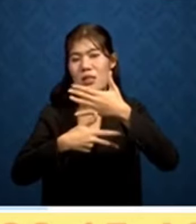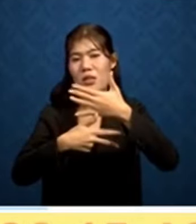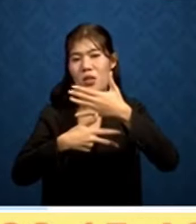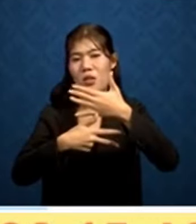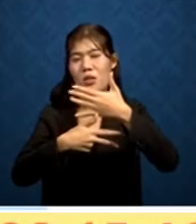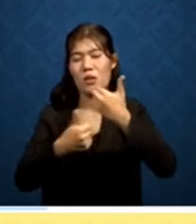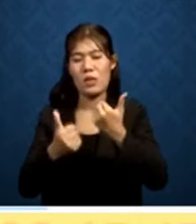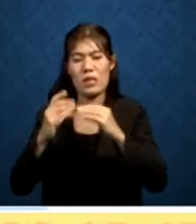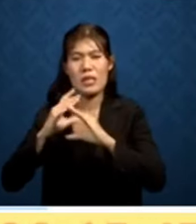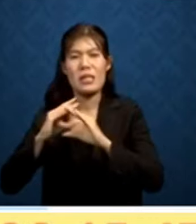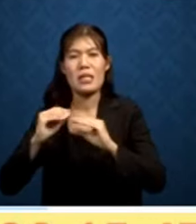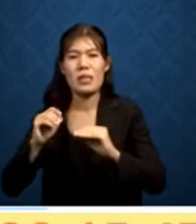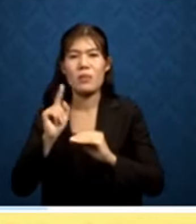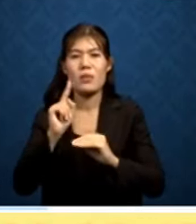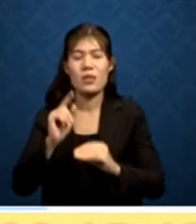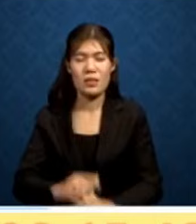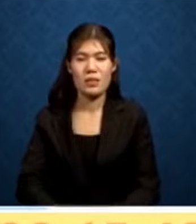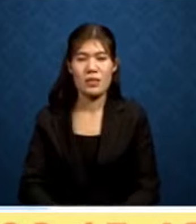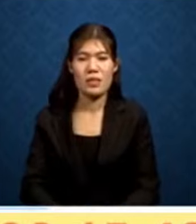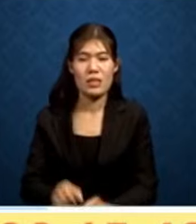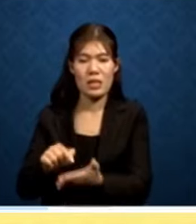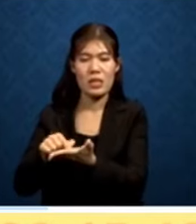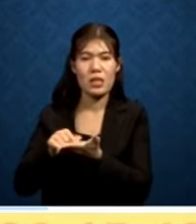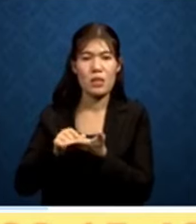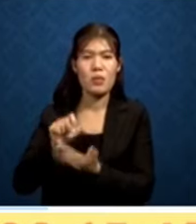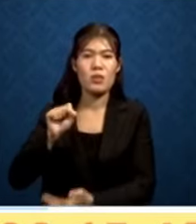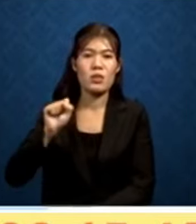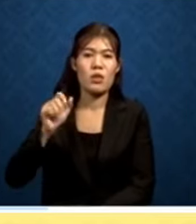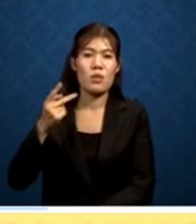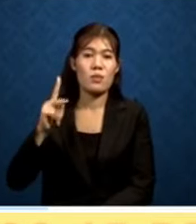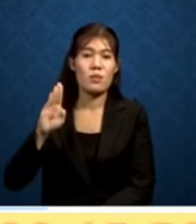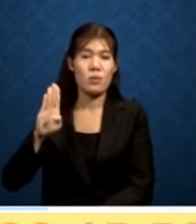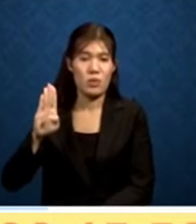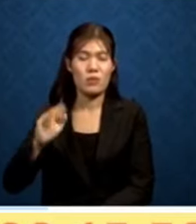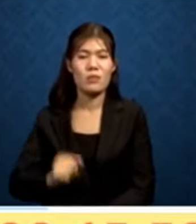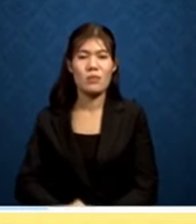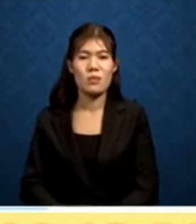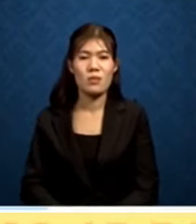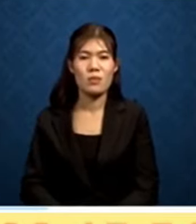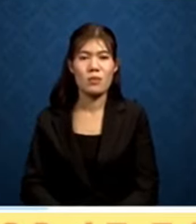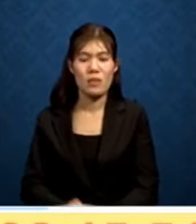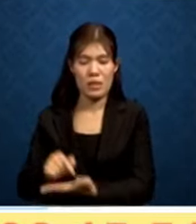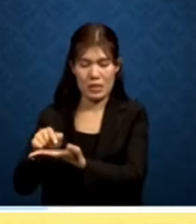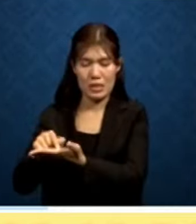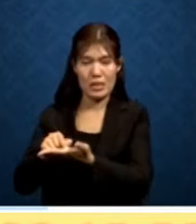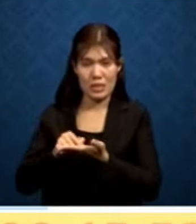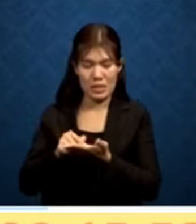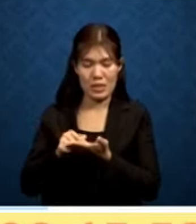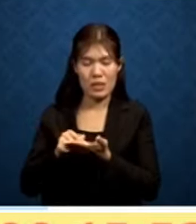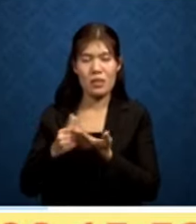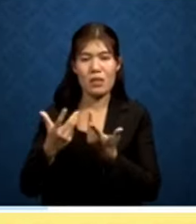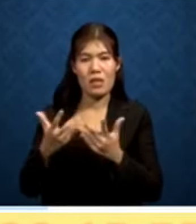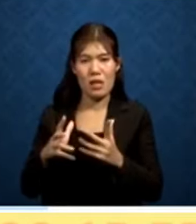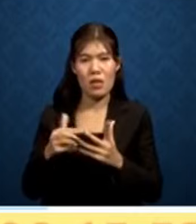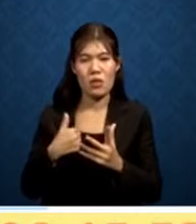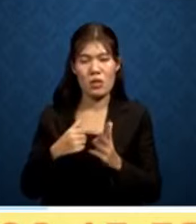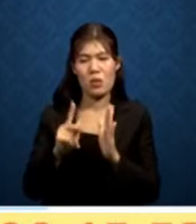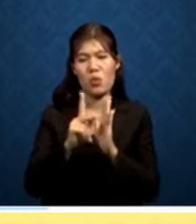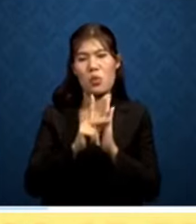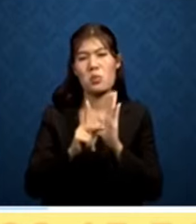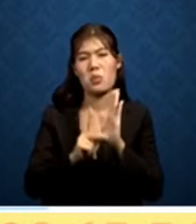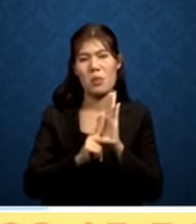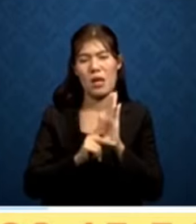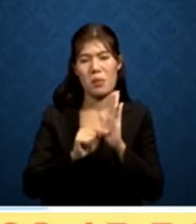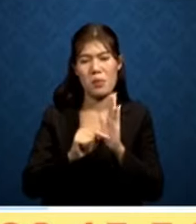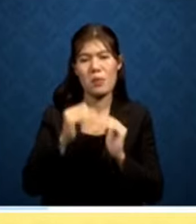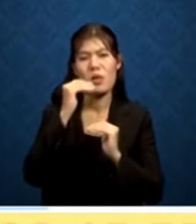วาในตอนนั้นะครัทางสอขบอได้รเรื่องมาด้วยที่เรามีกฎหมายในมือที่ตรสอบไดอยางจำกัดเราก